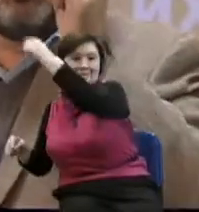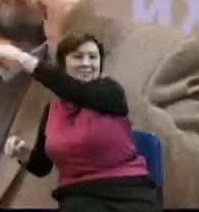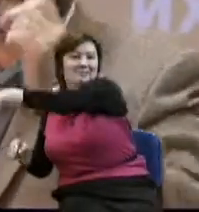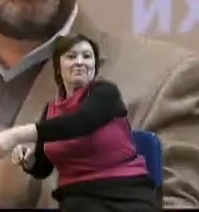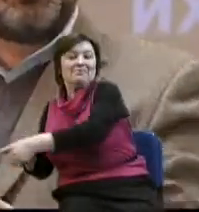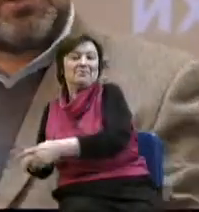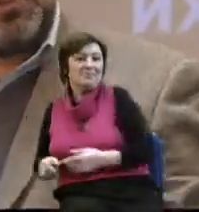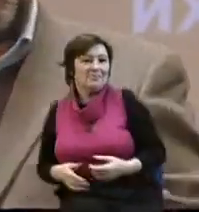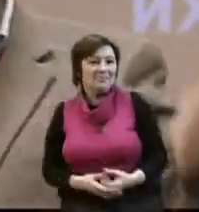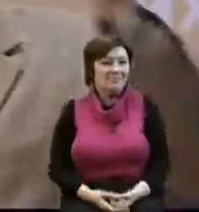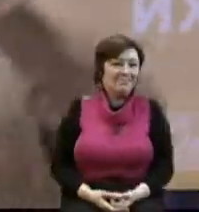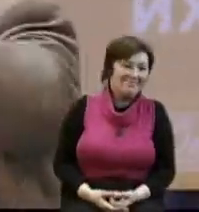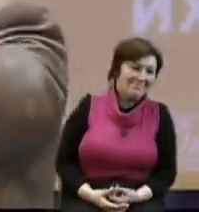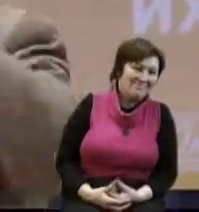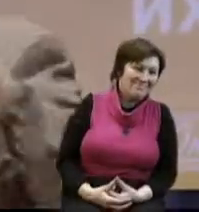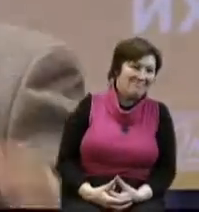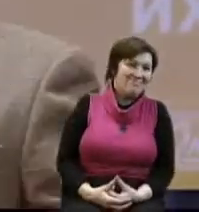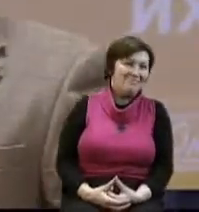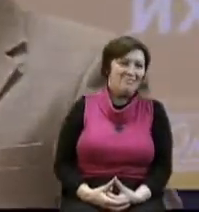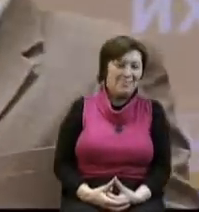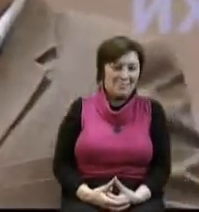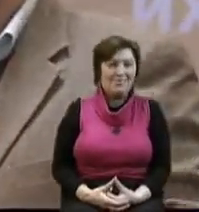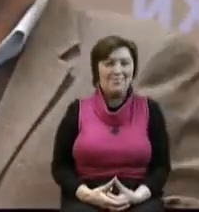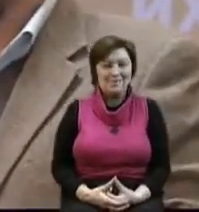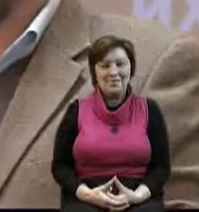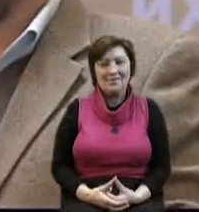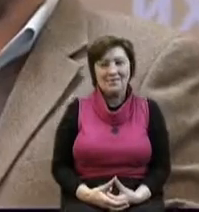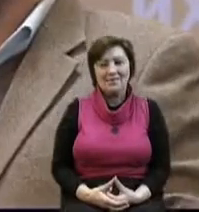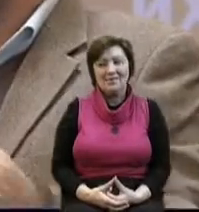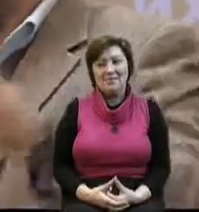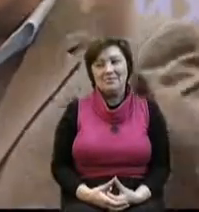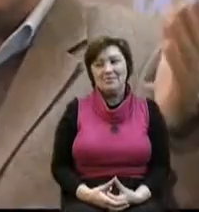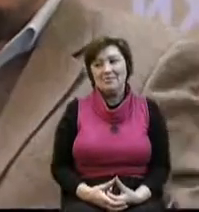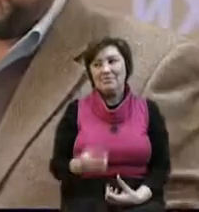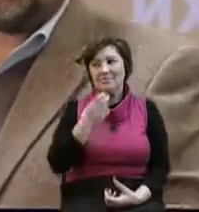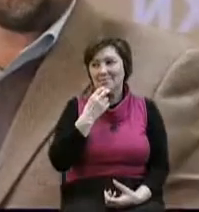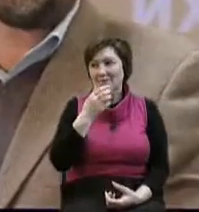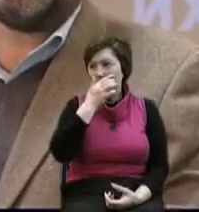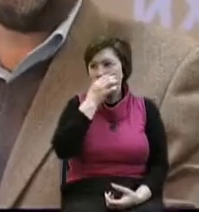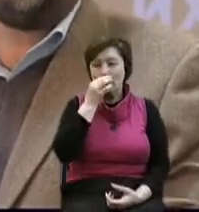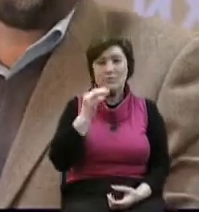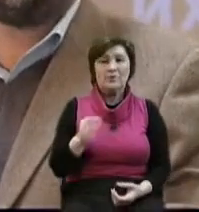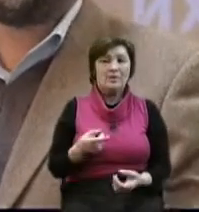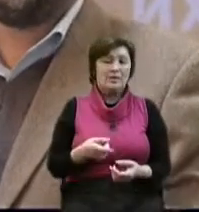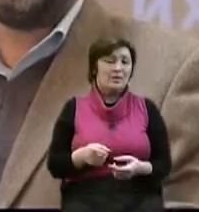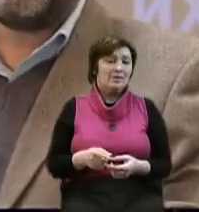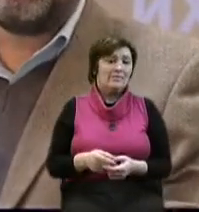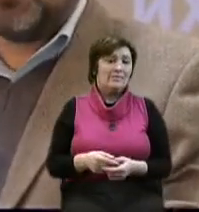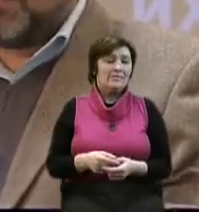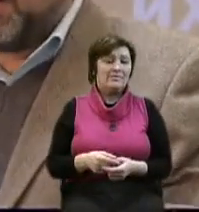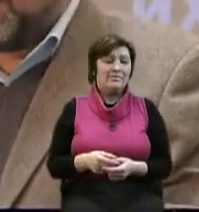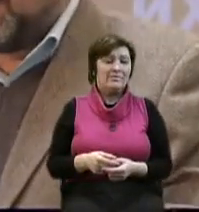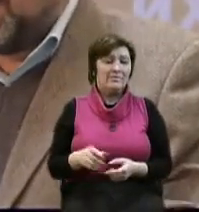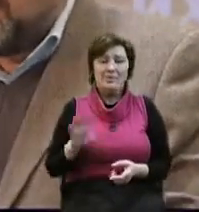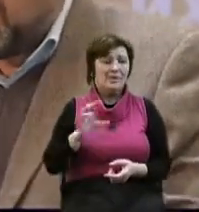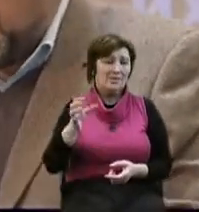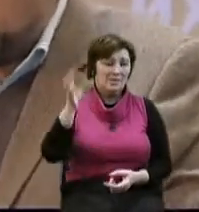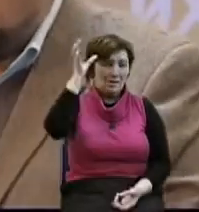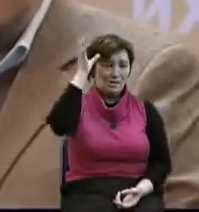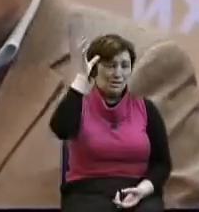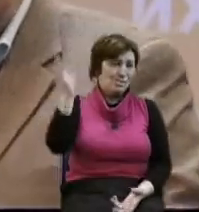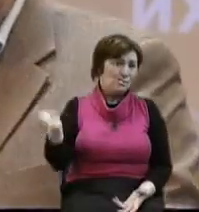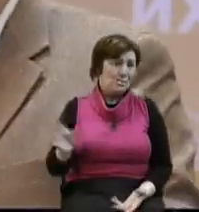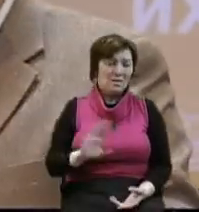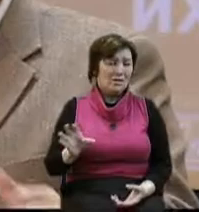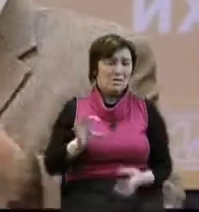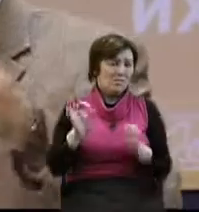смоквы и продолжить еще 900 метров. Все это вещи, они достаточно неразумные,